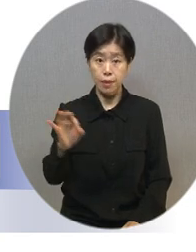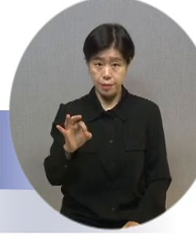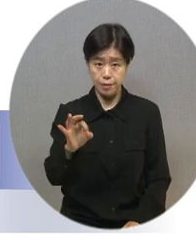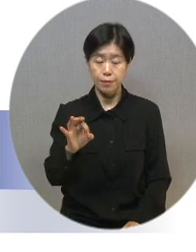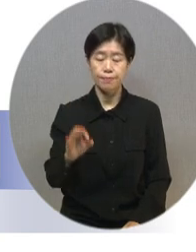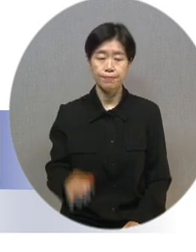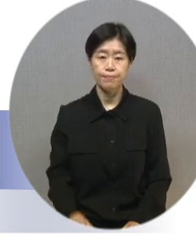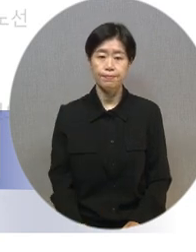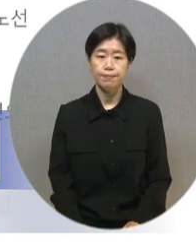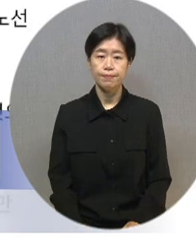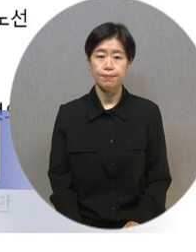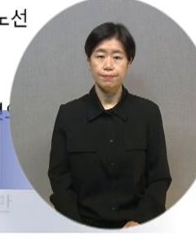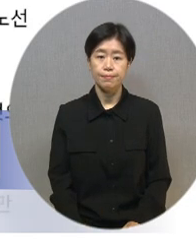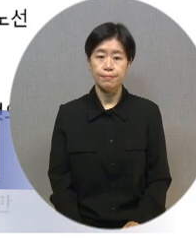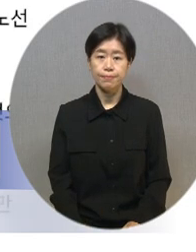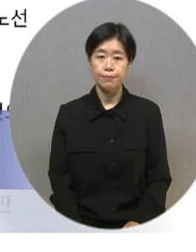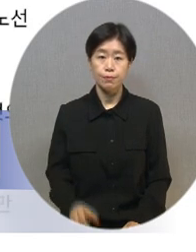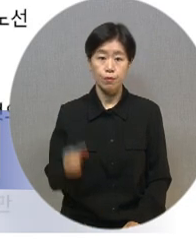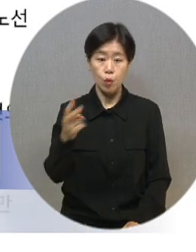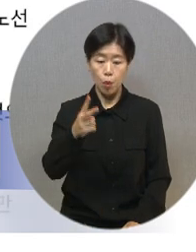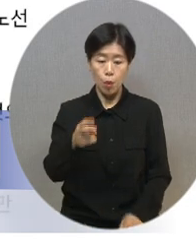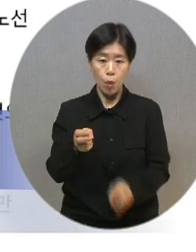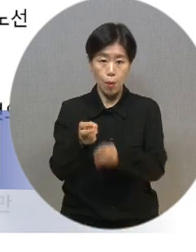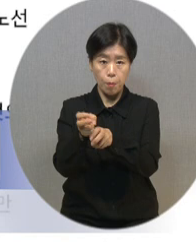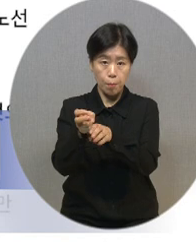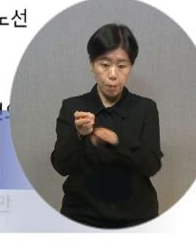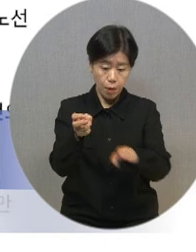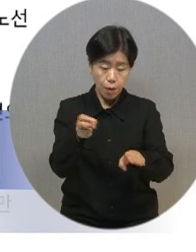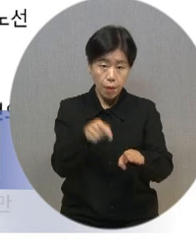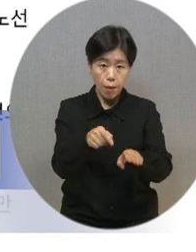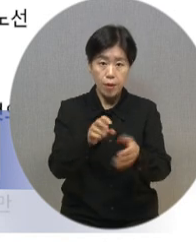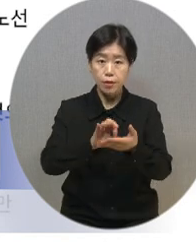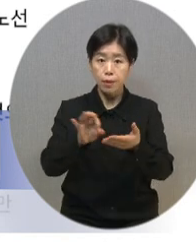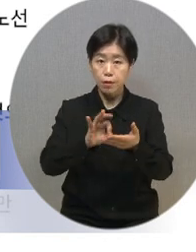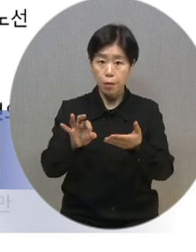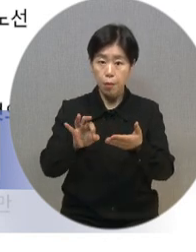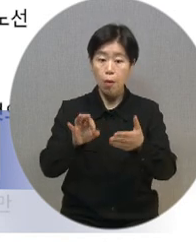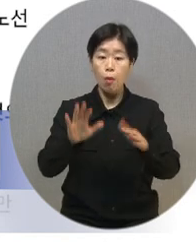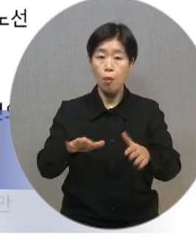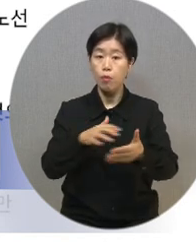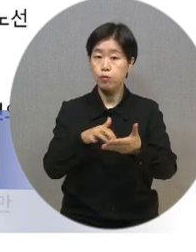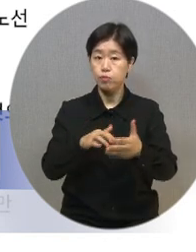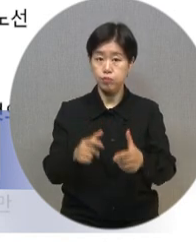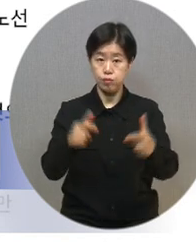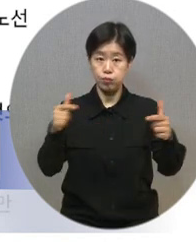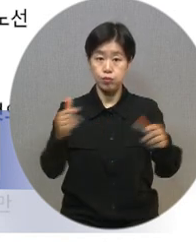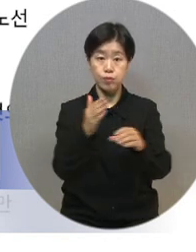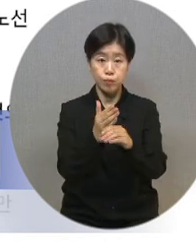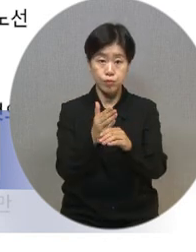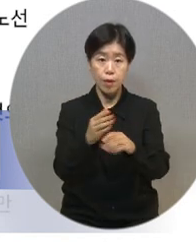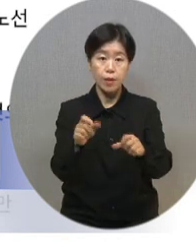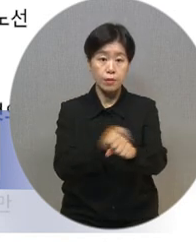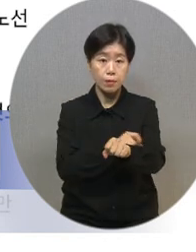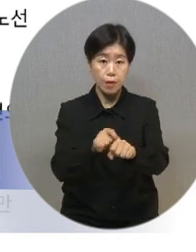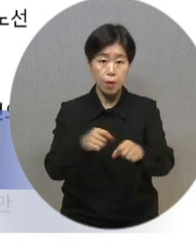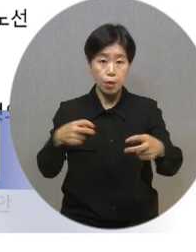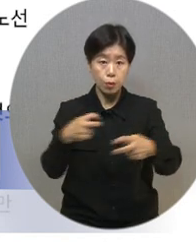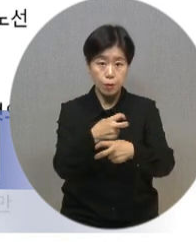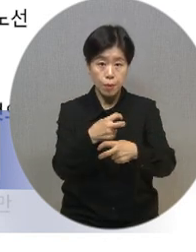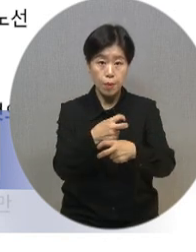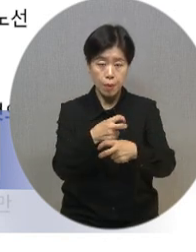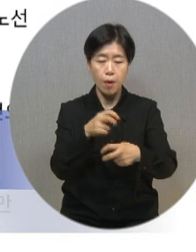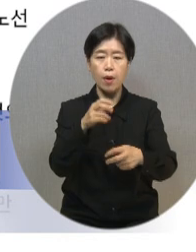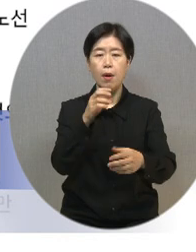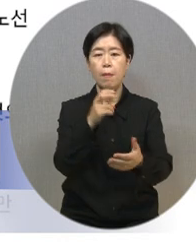보이고 있었습니다 한편 저상 버스의 보급률은 증가 추위를 보이고 있고 특별 교통수단은 처음으로